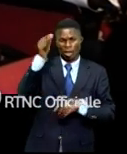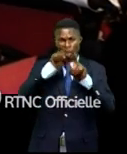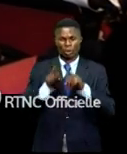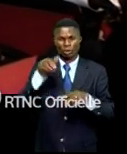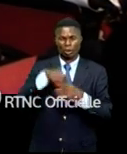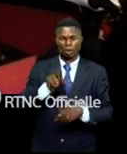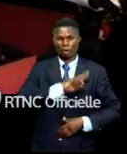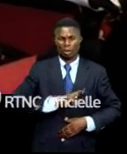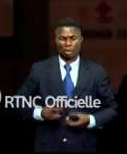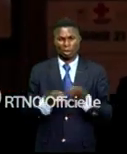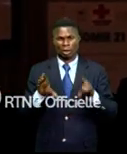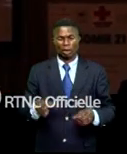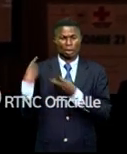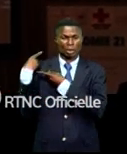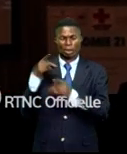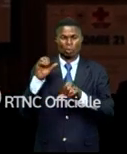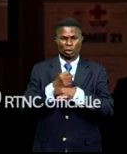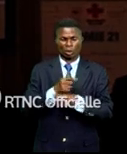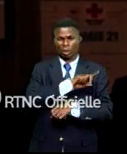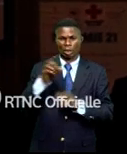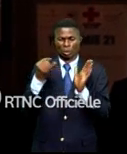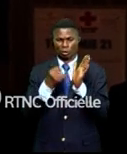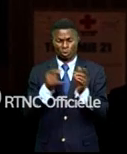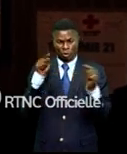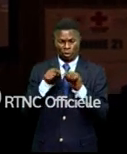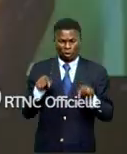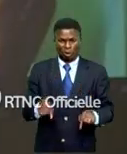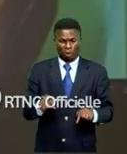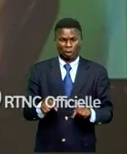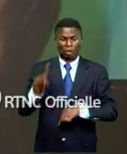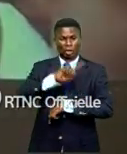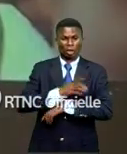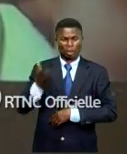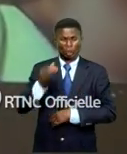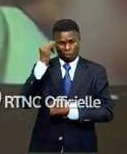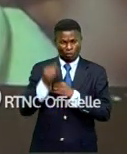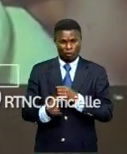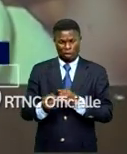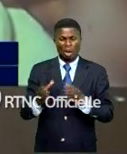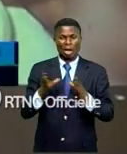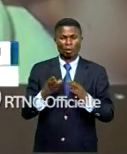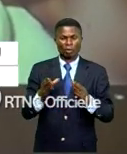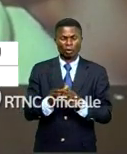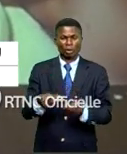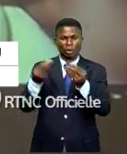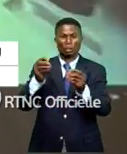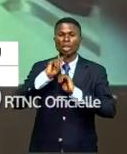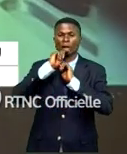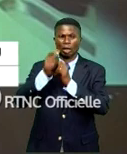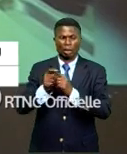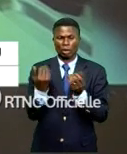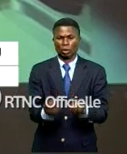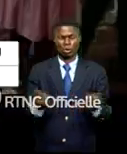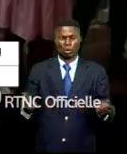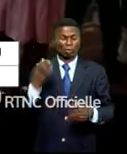République démocratique du Congo depuis sa création en 2006 jusqu'à ces jours. Cette journée s'est clôturée en toute beauté par la remise des cadeaux aux